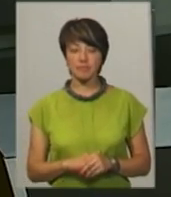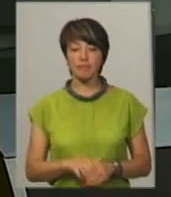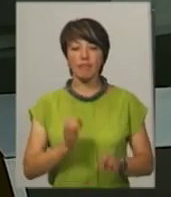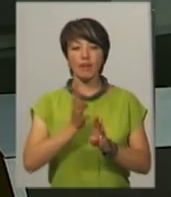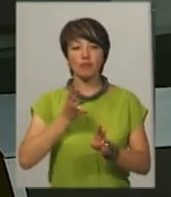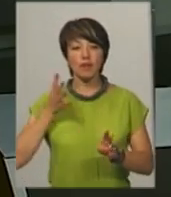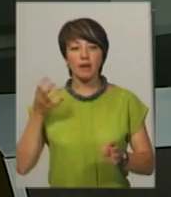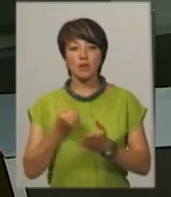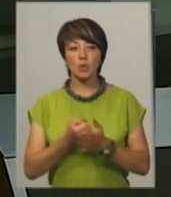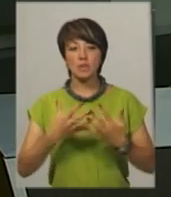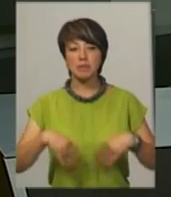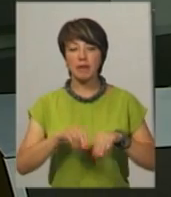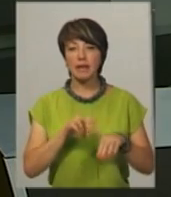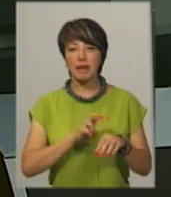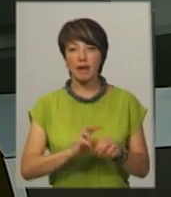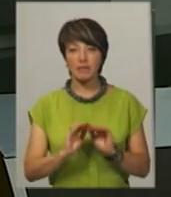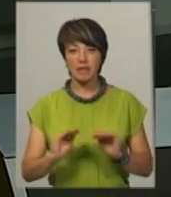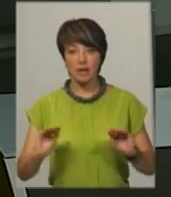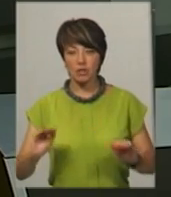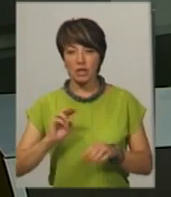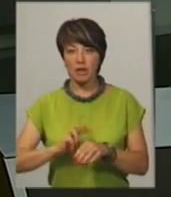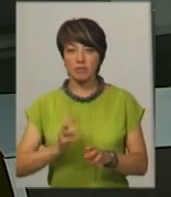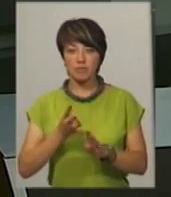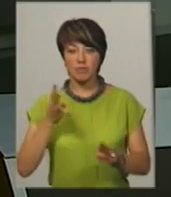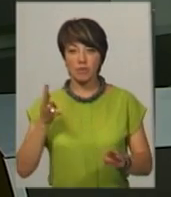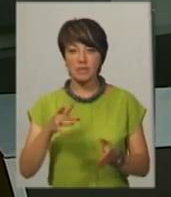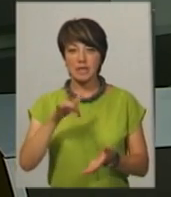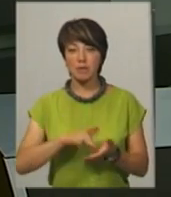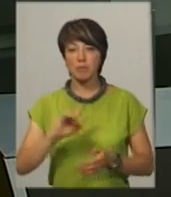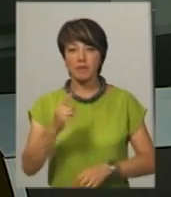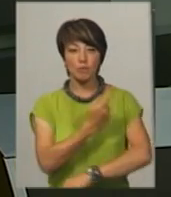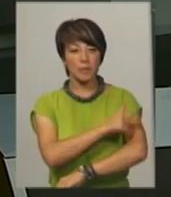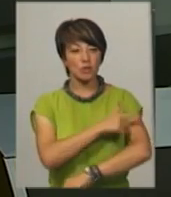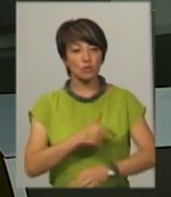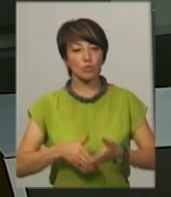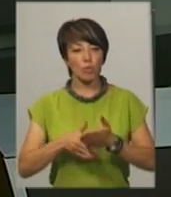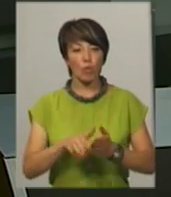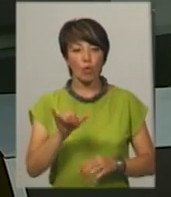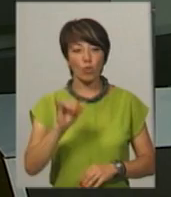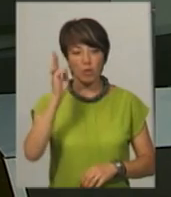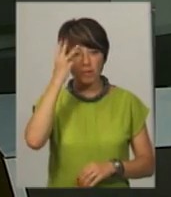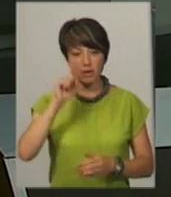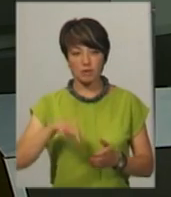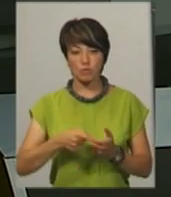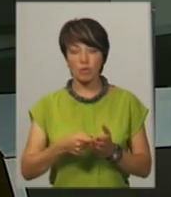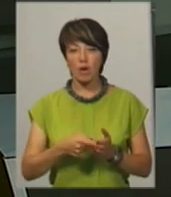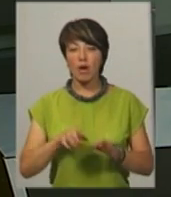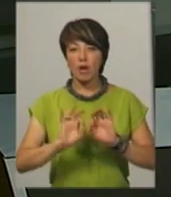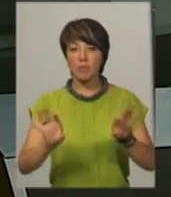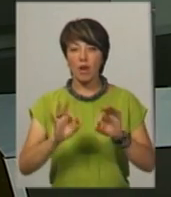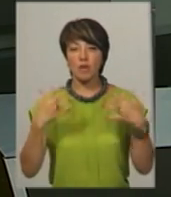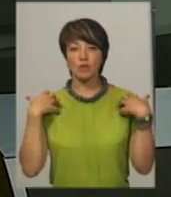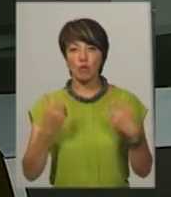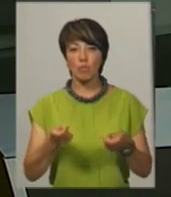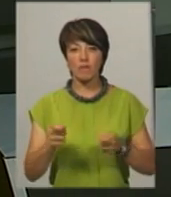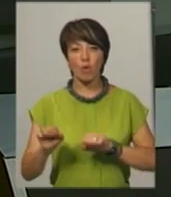Черги до сімейних лікарів та педіатрів вишуковуються у будні до центрів первинної медичної допомоги у Хмельницькому. За словами начальника